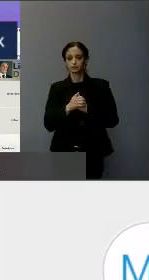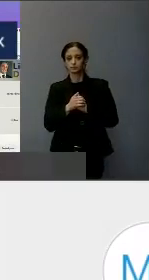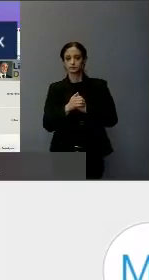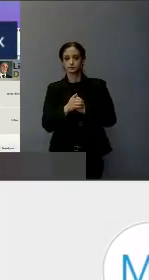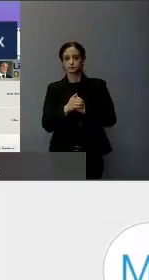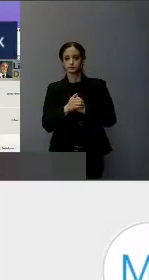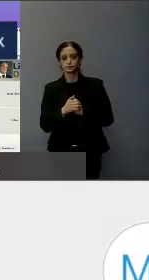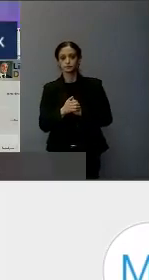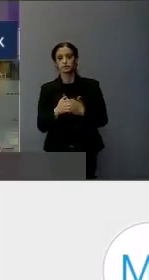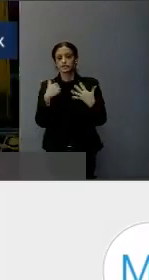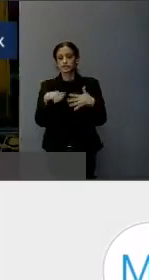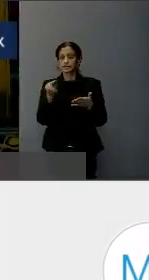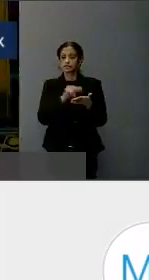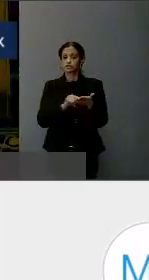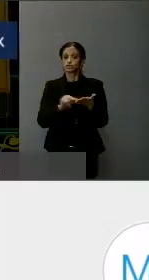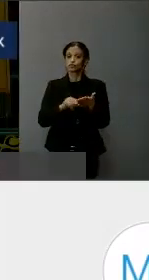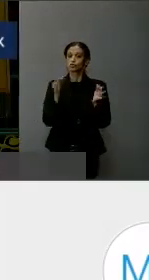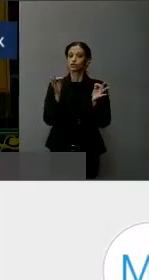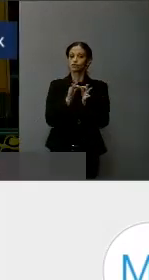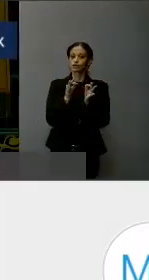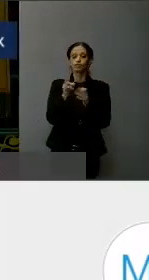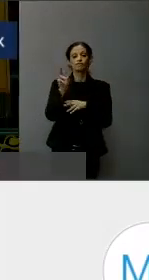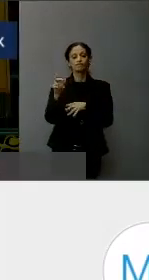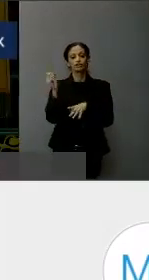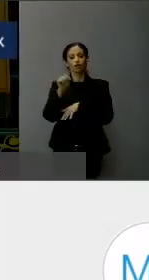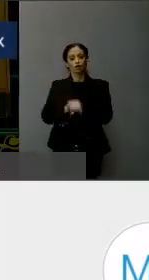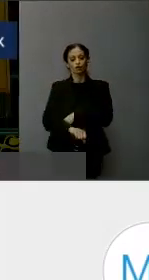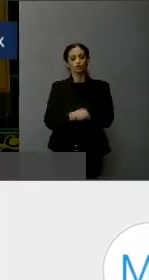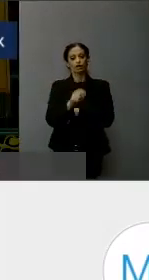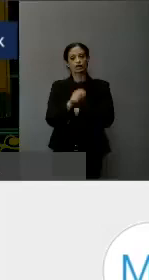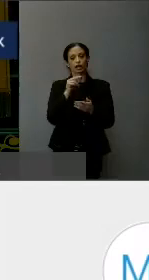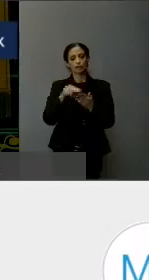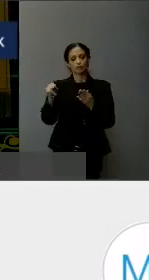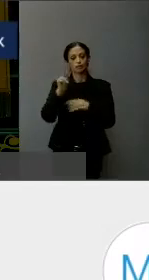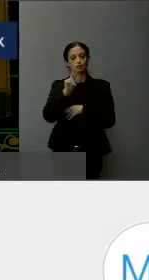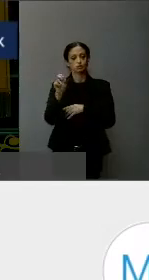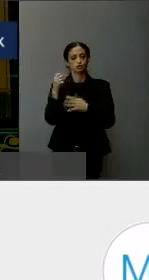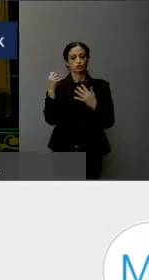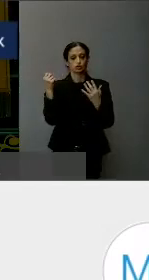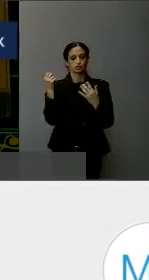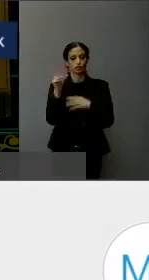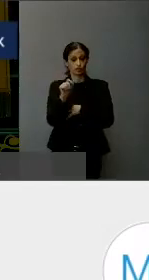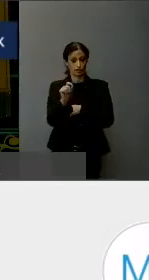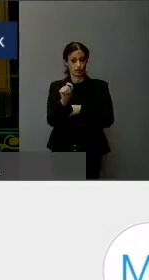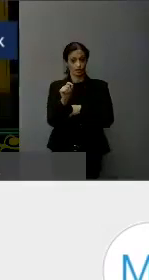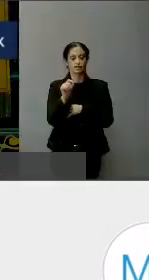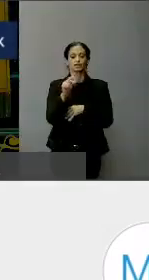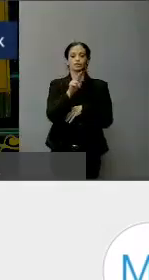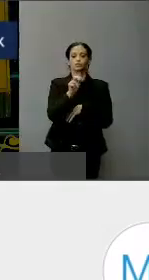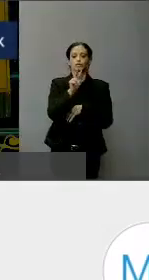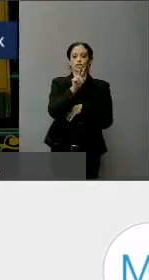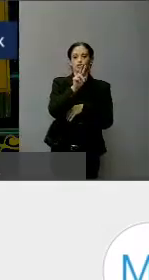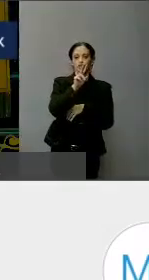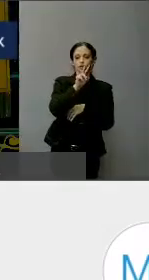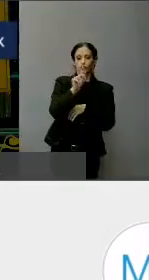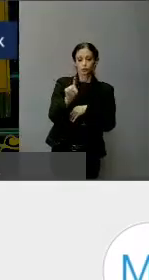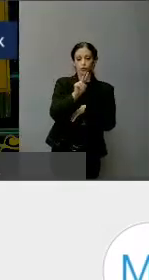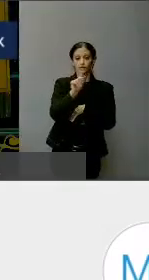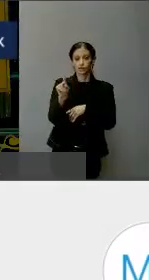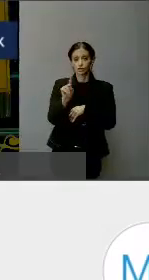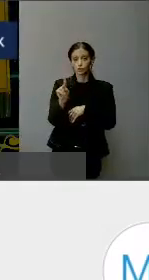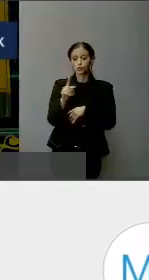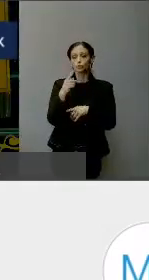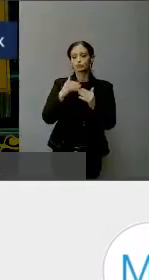16 voti correvano i venti contrari sull'emendamento 220 21 e 22 sono inammissibili proseguiamo